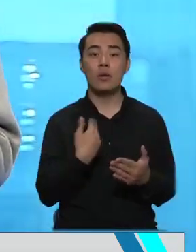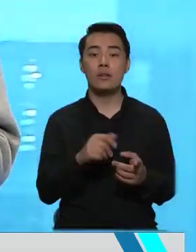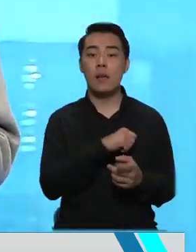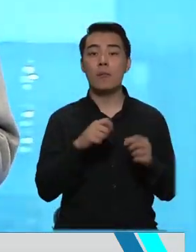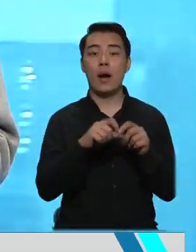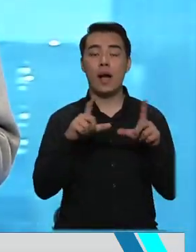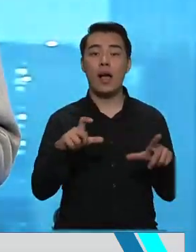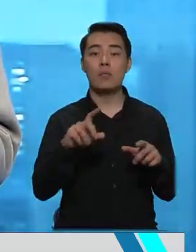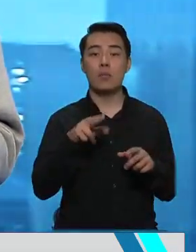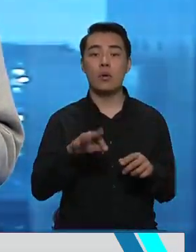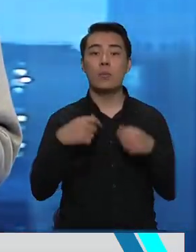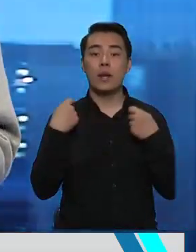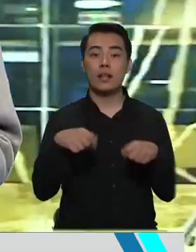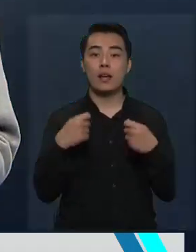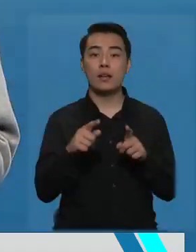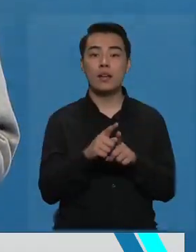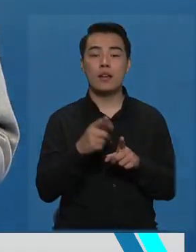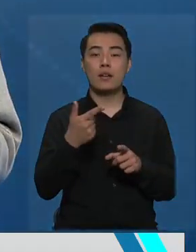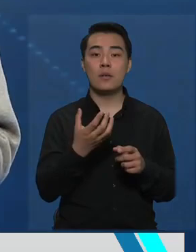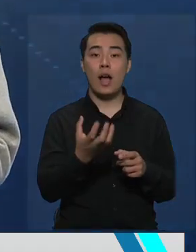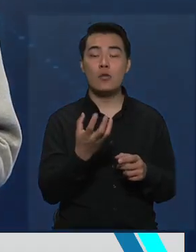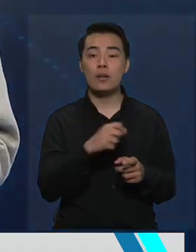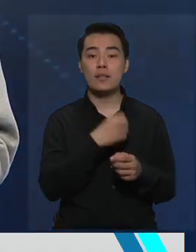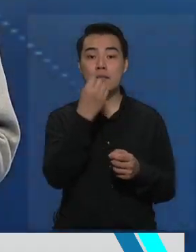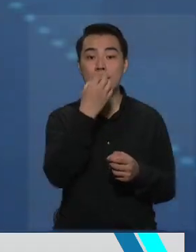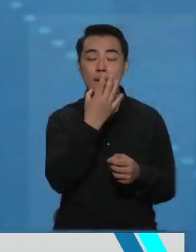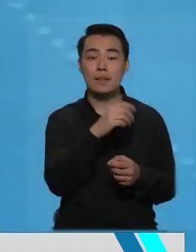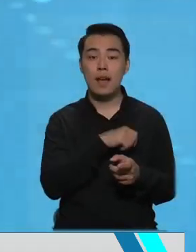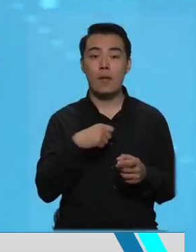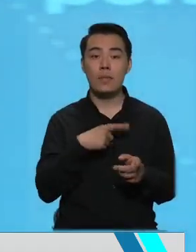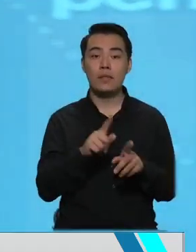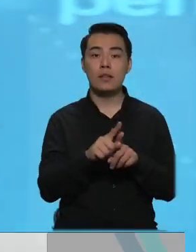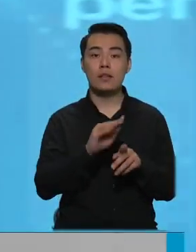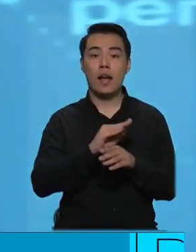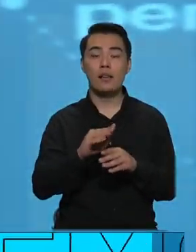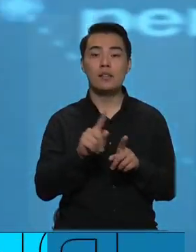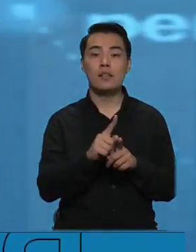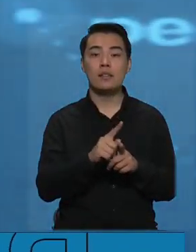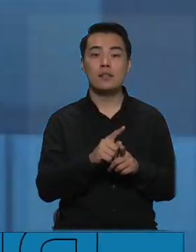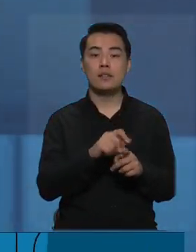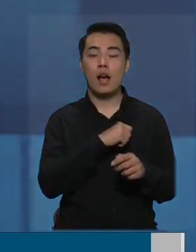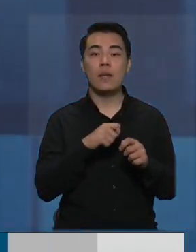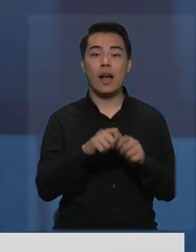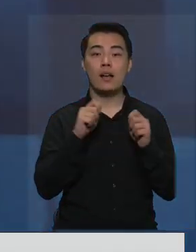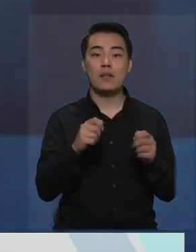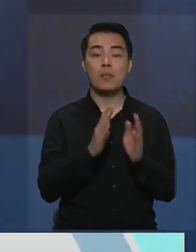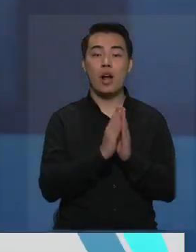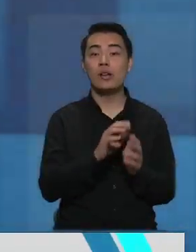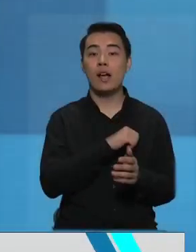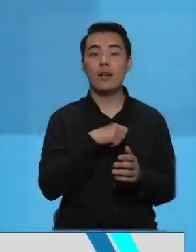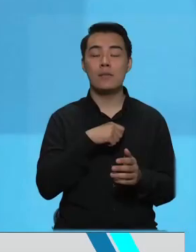по продаже допустим Горшков для цветов можно написать создай мне пожалуйста искусственный пожалуйста